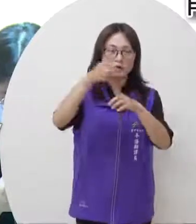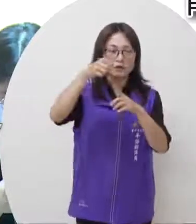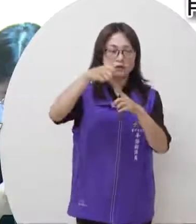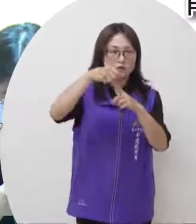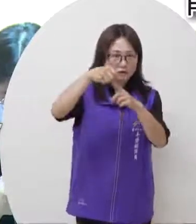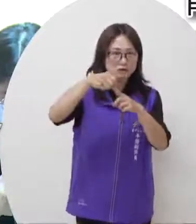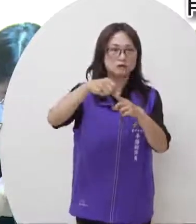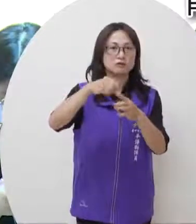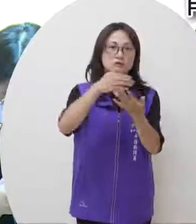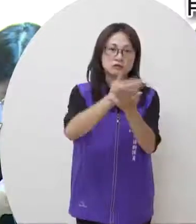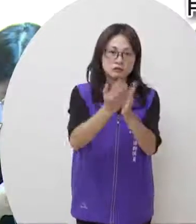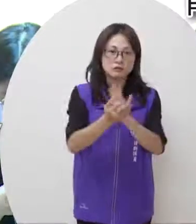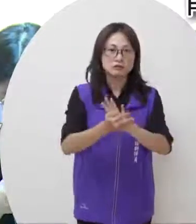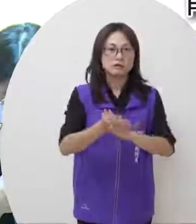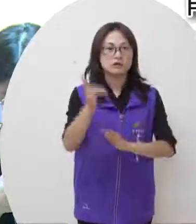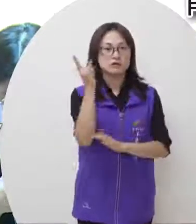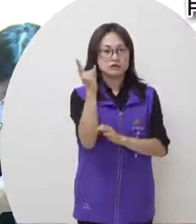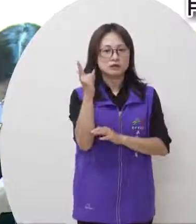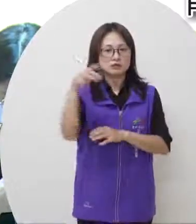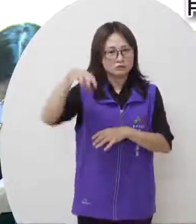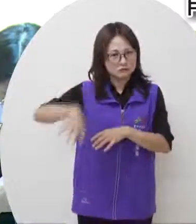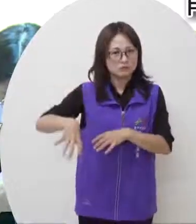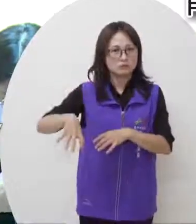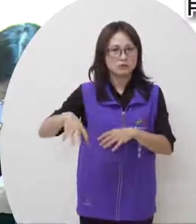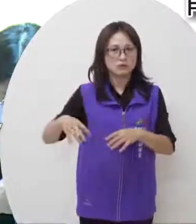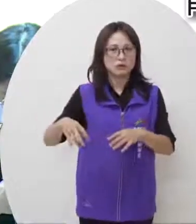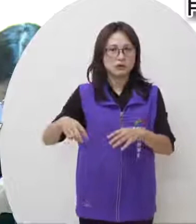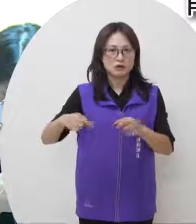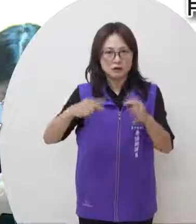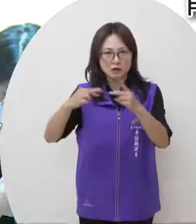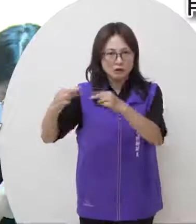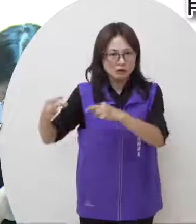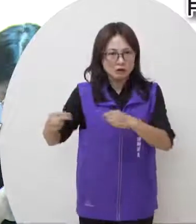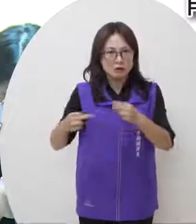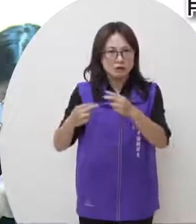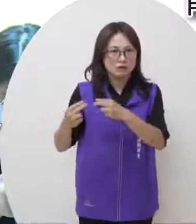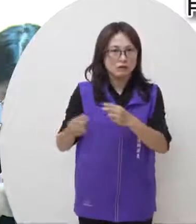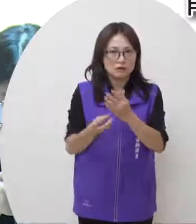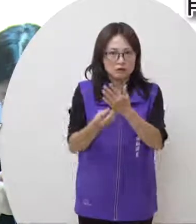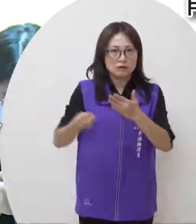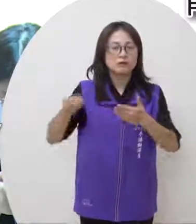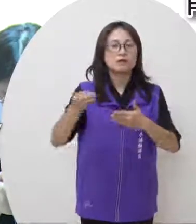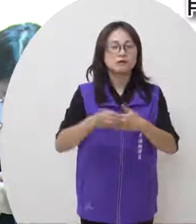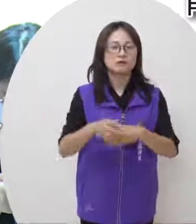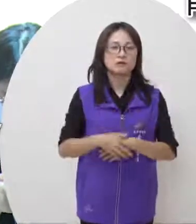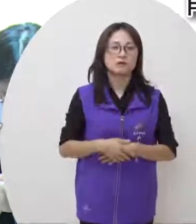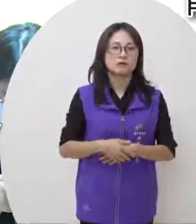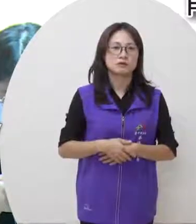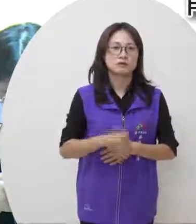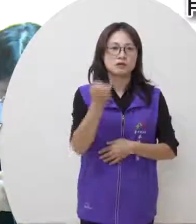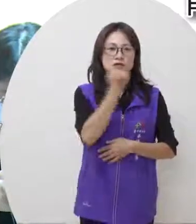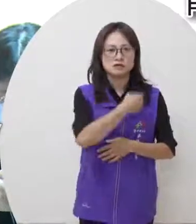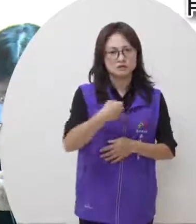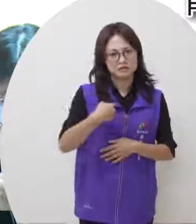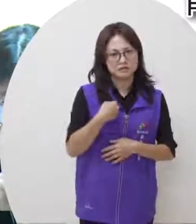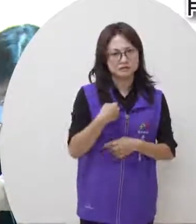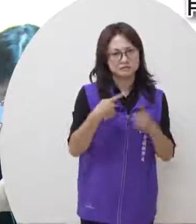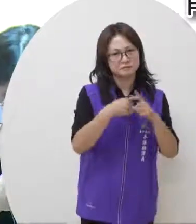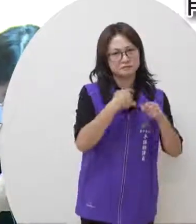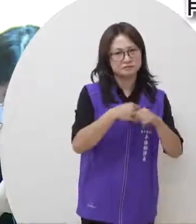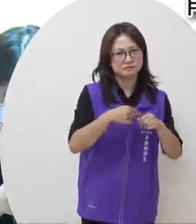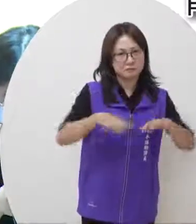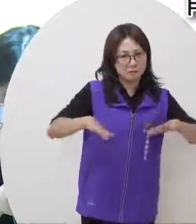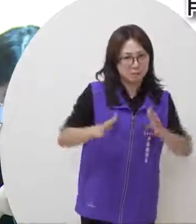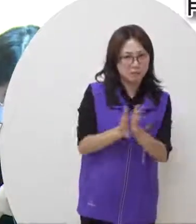展、候车环境的改善，我想这些比较是可能是隐性的，民众不见得马上能感觉到，不过这是